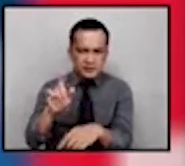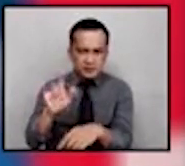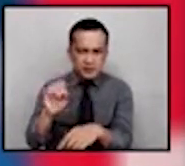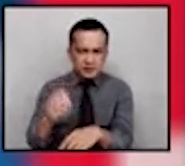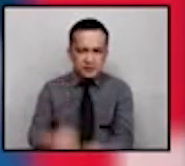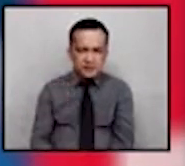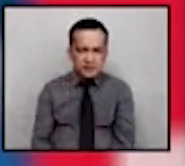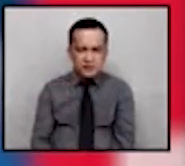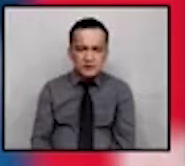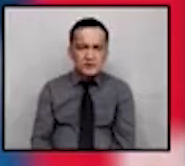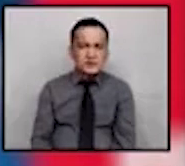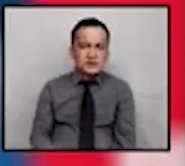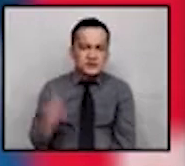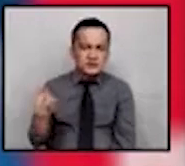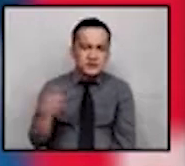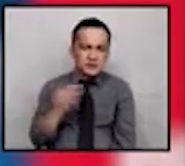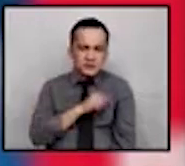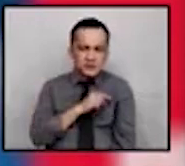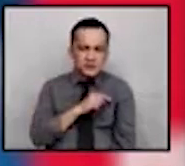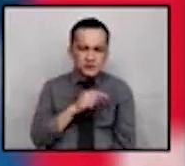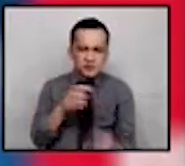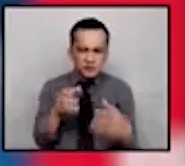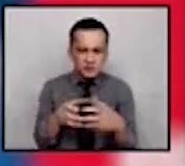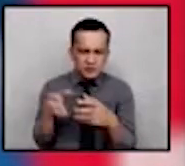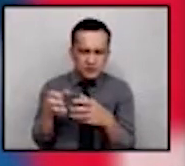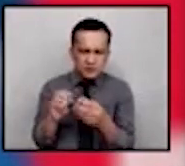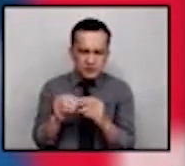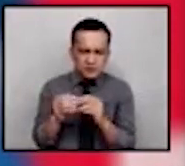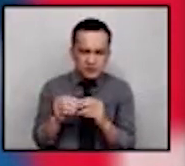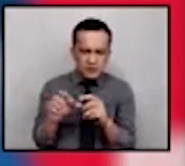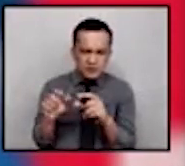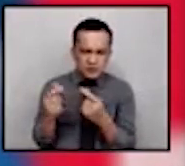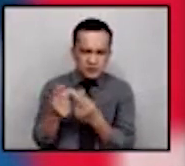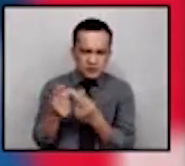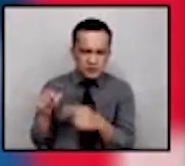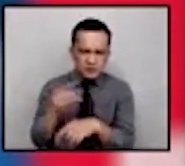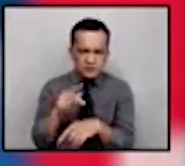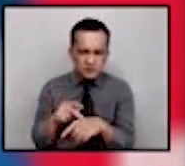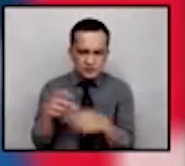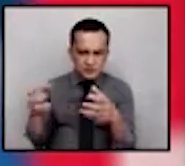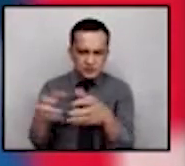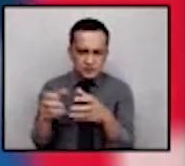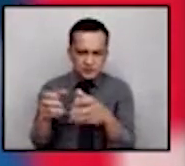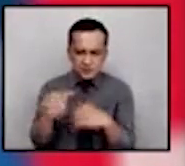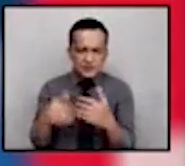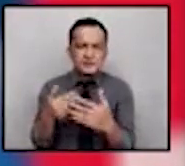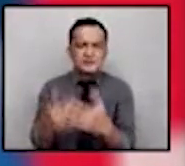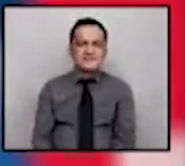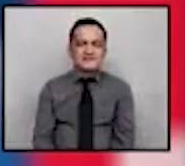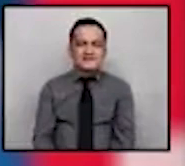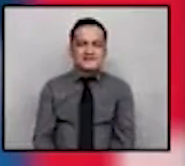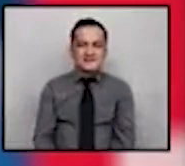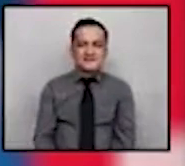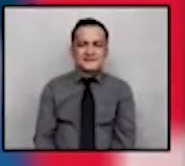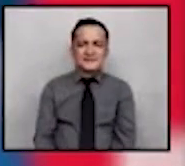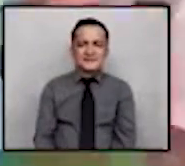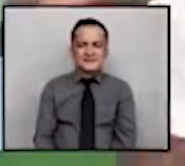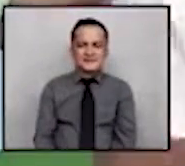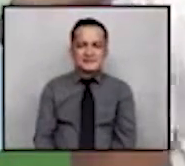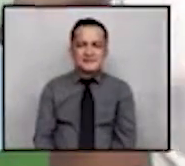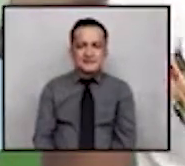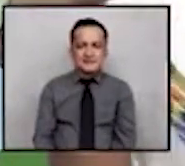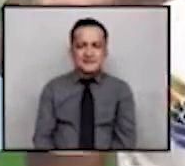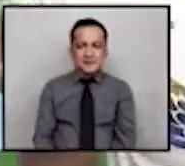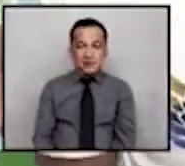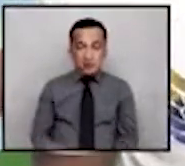nandyan lahat ng quality na grupo. Okay. Number one na group dito sa Pilipinas. Nagsama-sama lahat. Okay. Wow. Compact. Okay, balik lang ako. Okay.